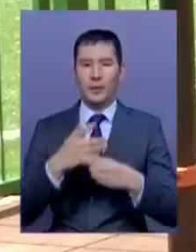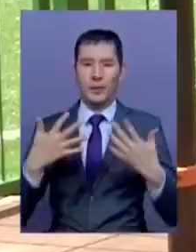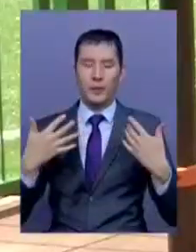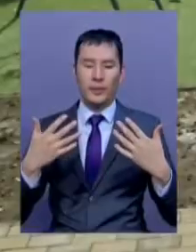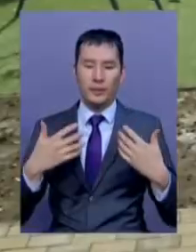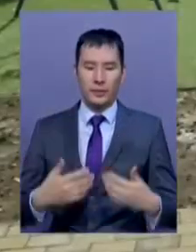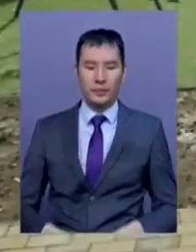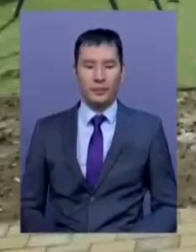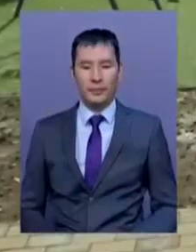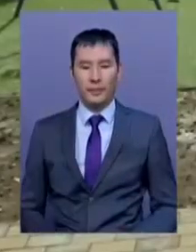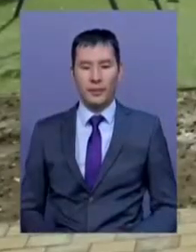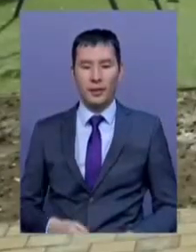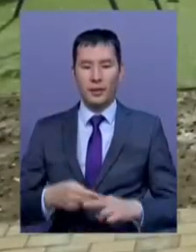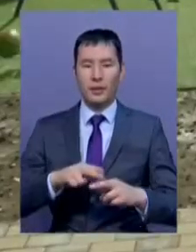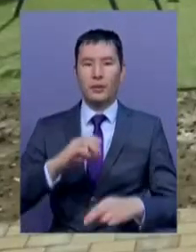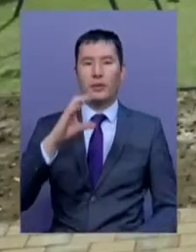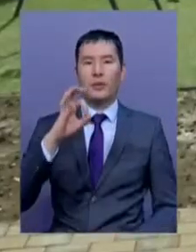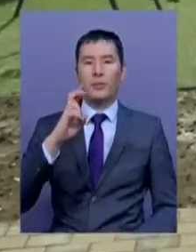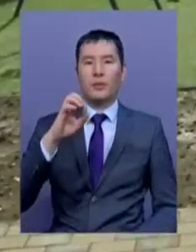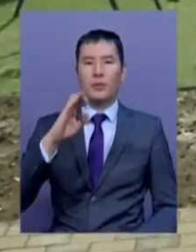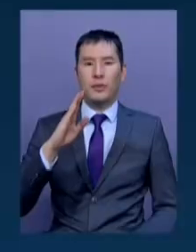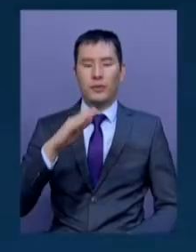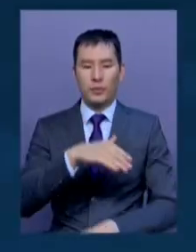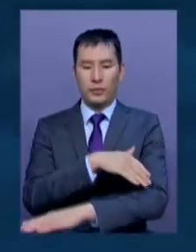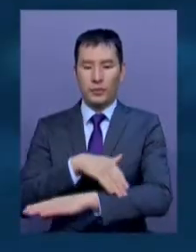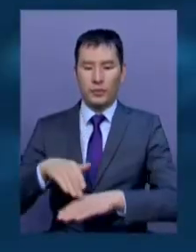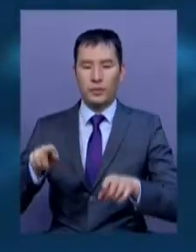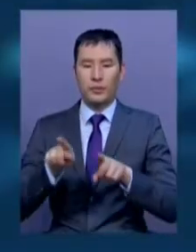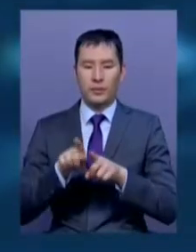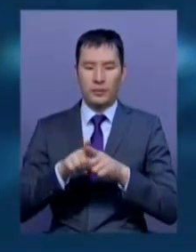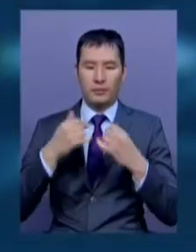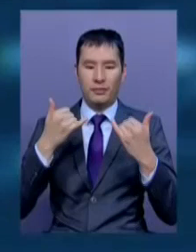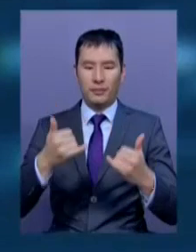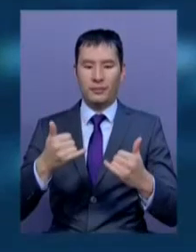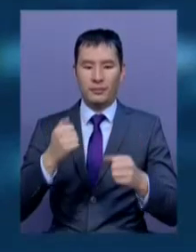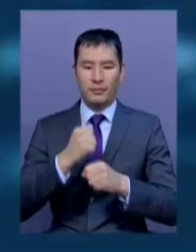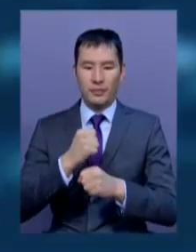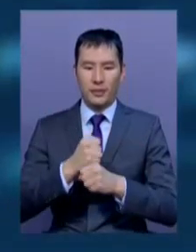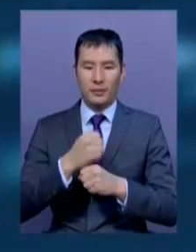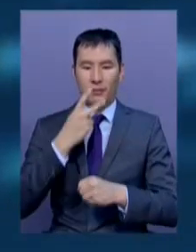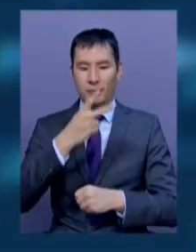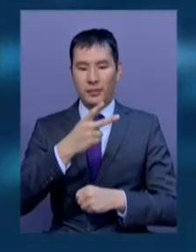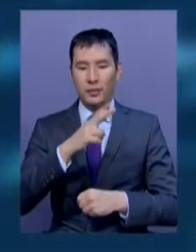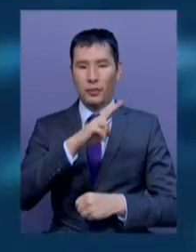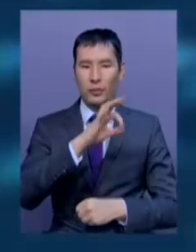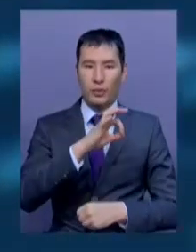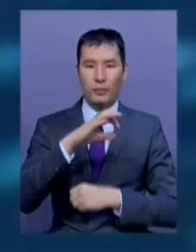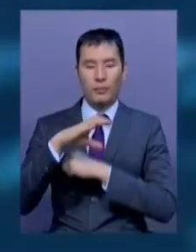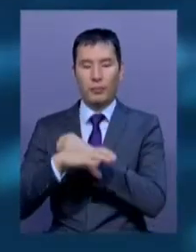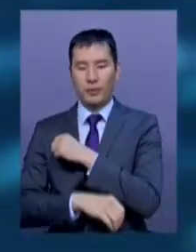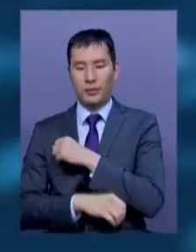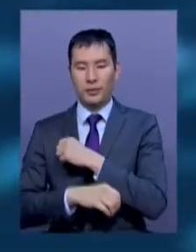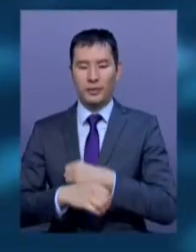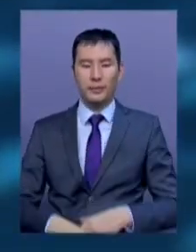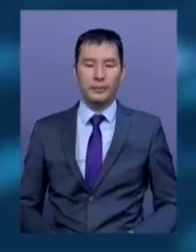сами сидим. Соболев көшесінде де тұрғындарға жағдай жасалған. Осыған дейін бос жаққан аумақ шаң болғандықтан балалар мүлде жоламайтын дейді